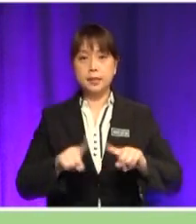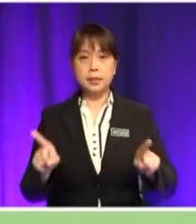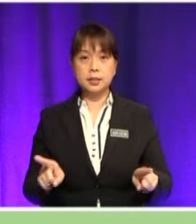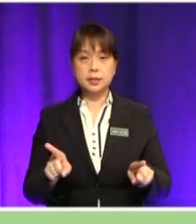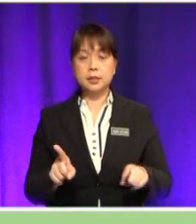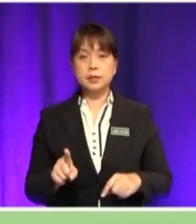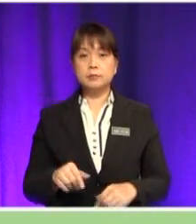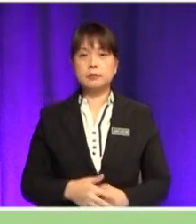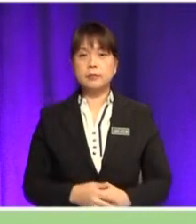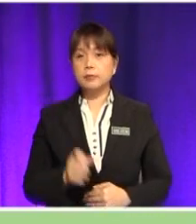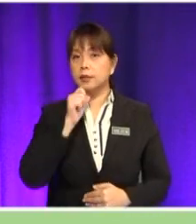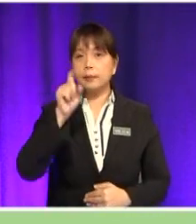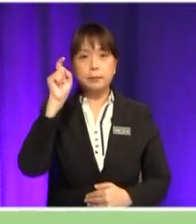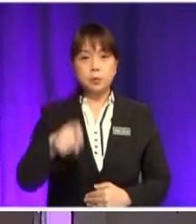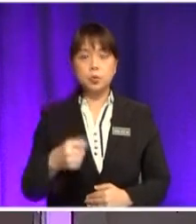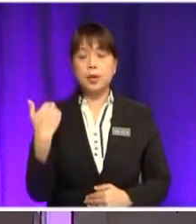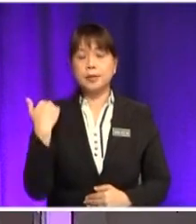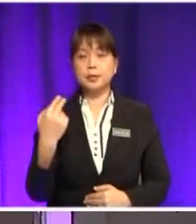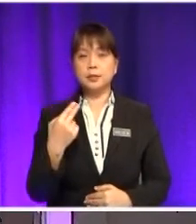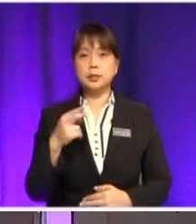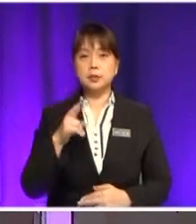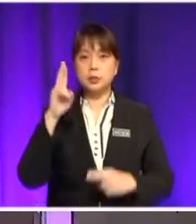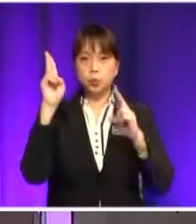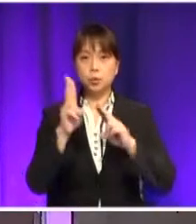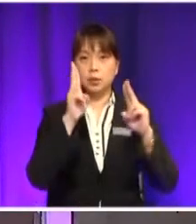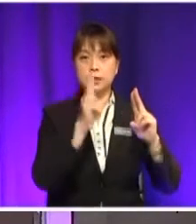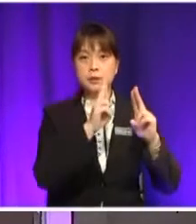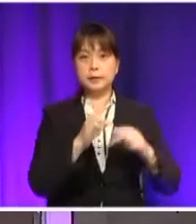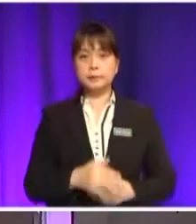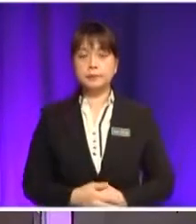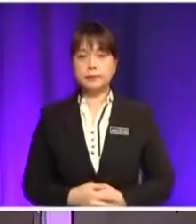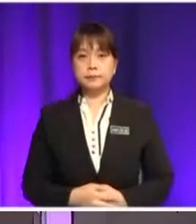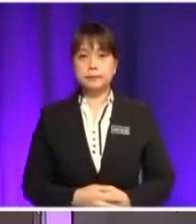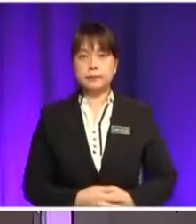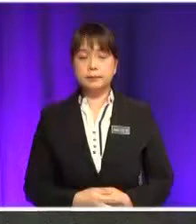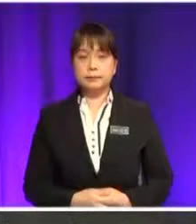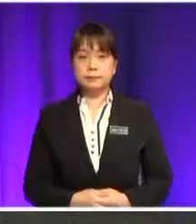tampak udara jadi kita lihat tadi kita tidak kemana